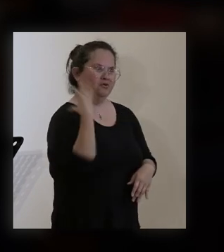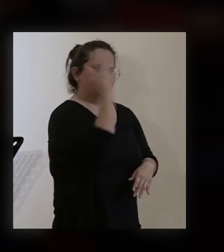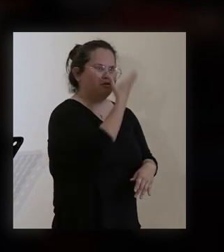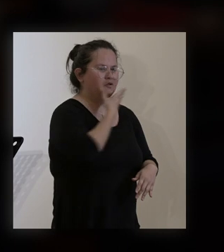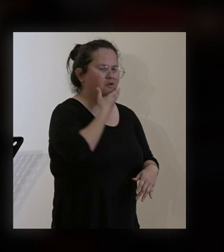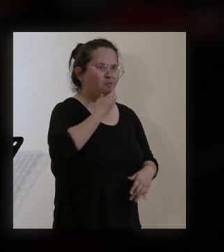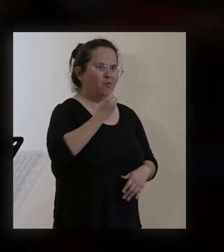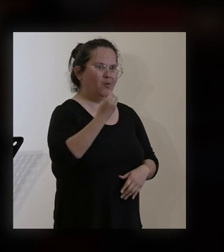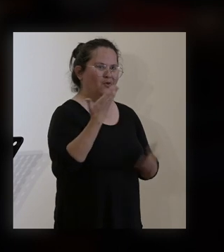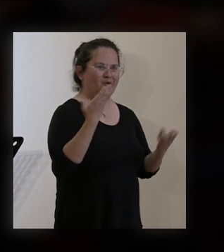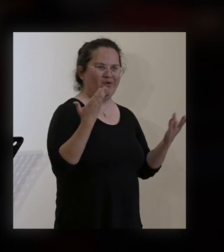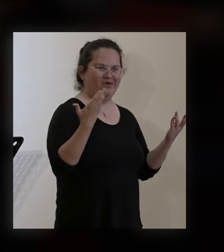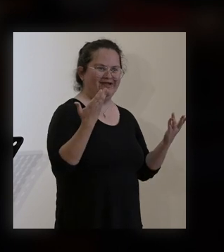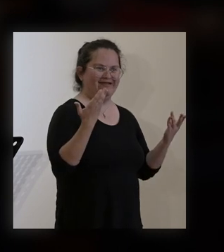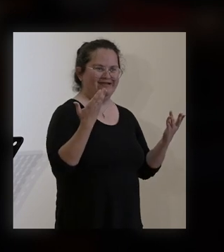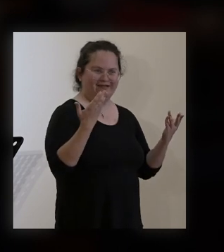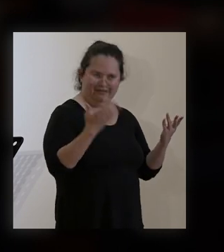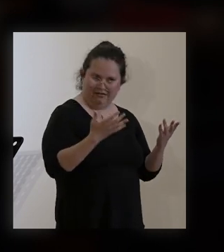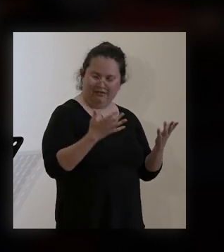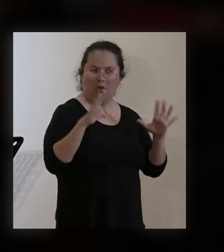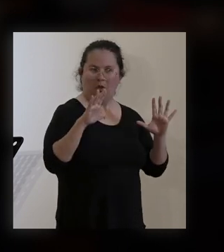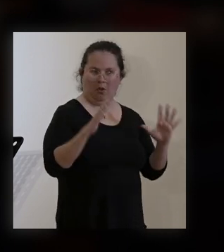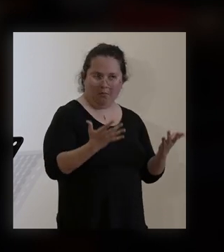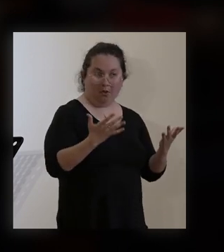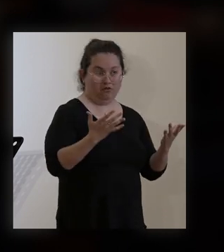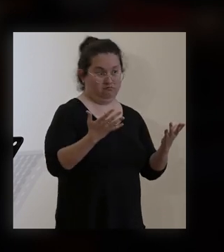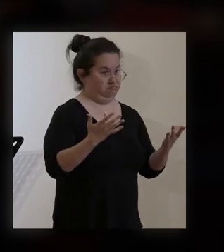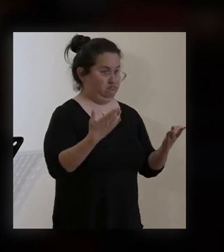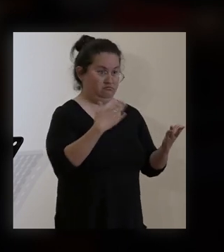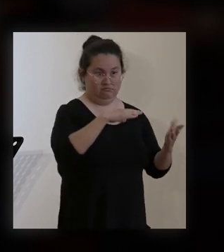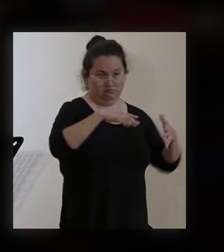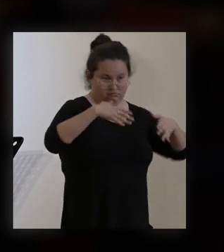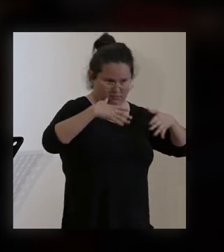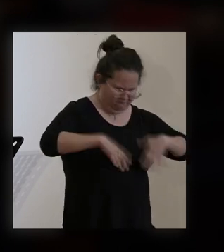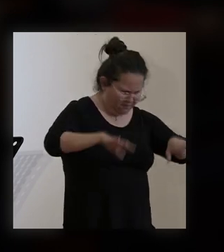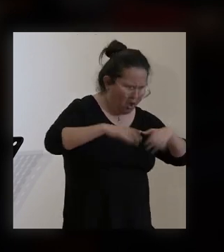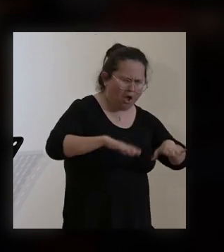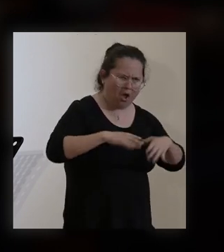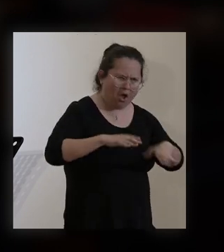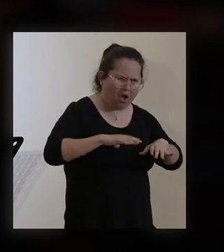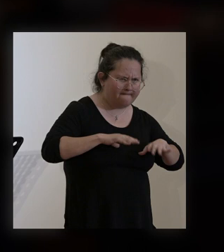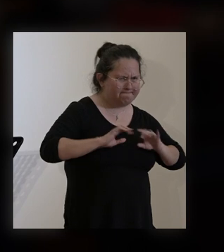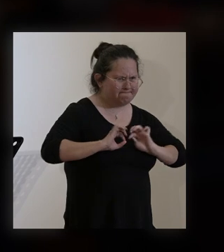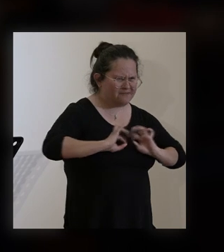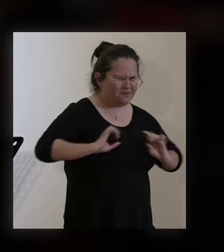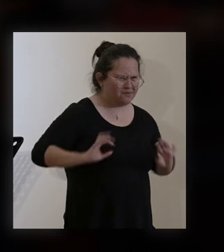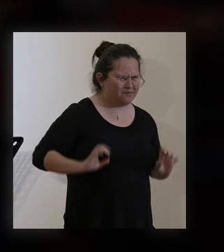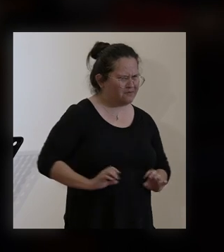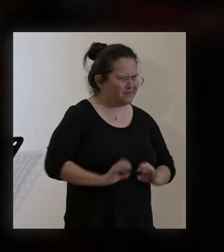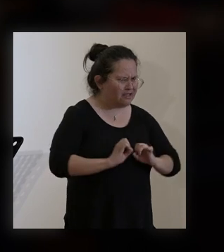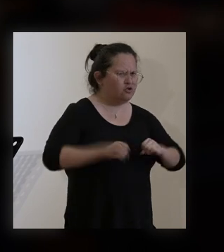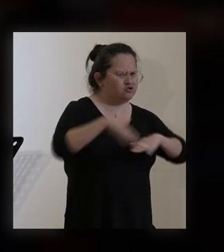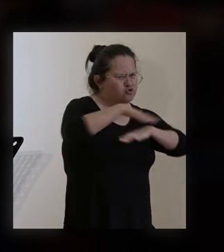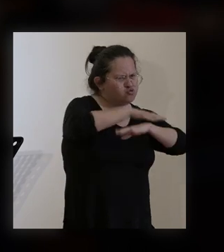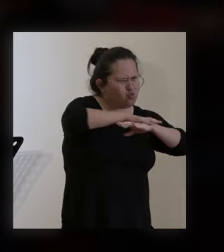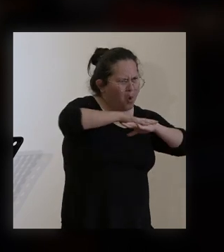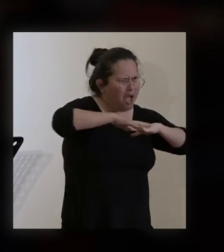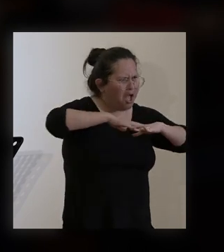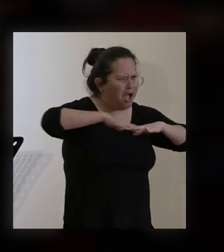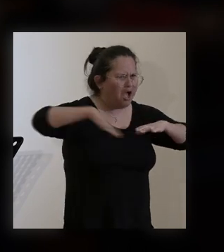se révèle par la beauté justement de ce costume extrêmement riche, sans doute une soie, peut-être une soie brodée